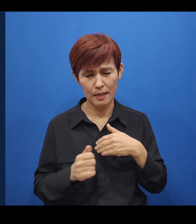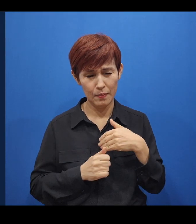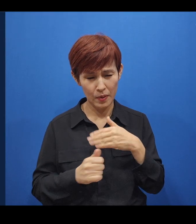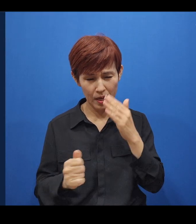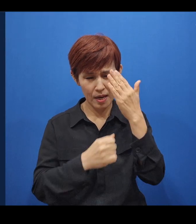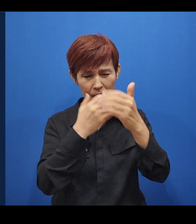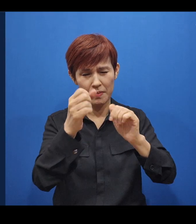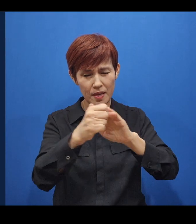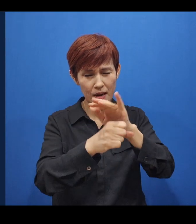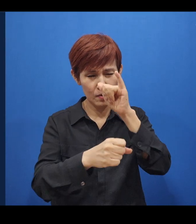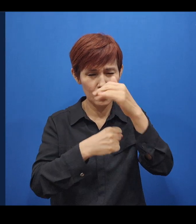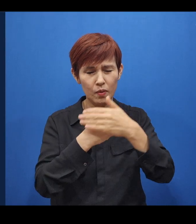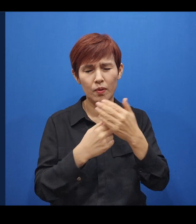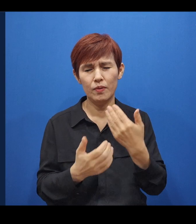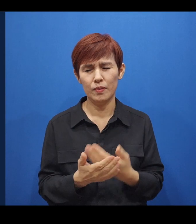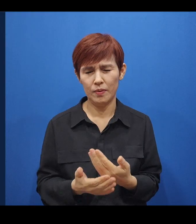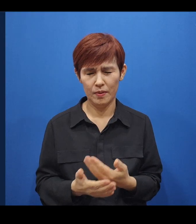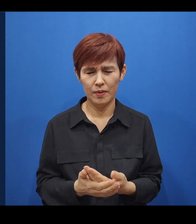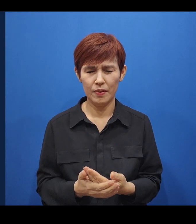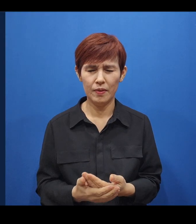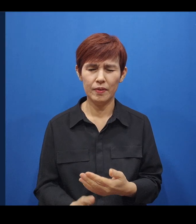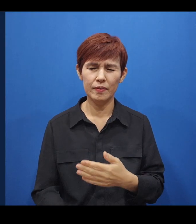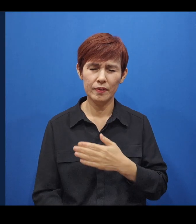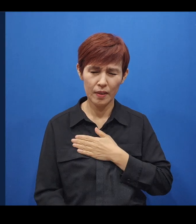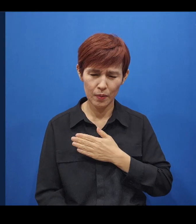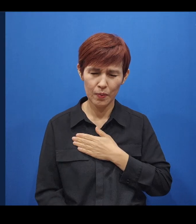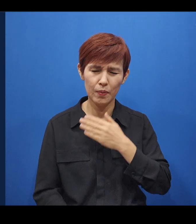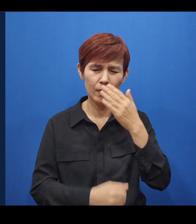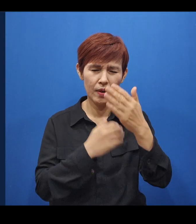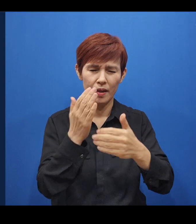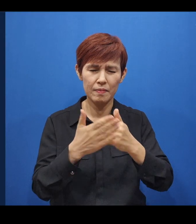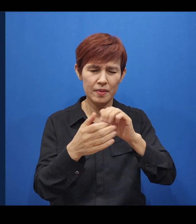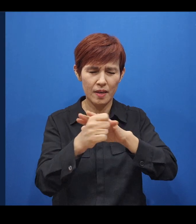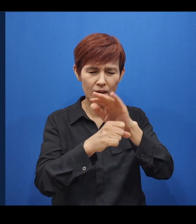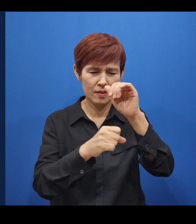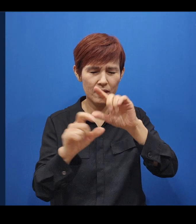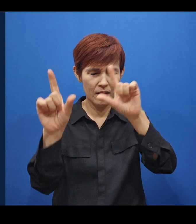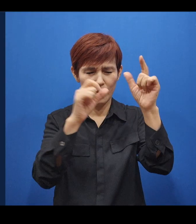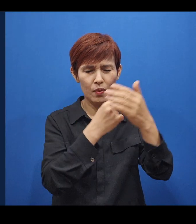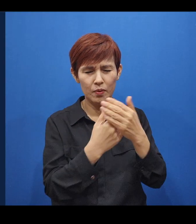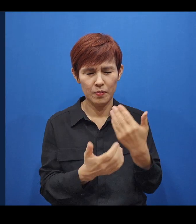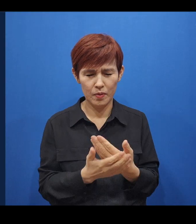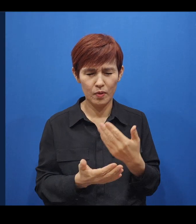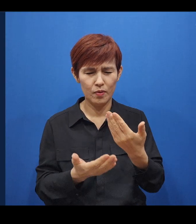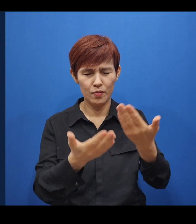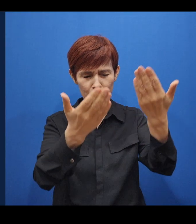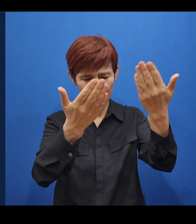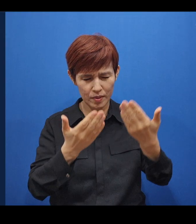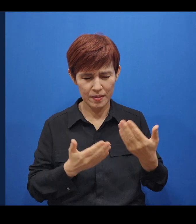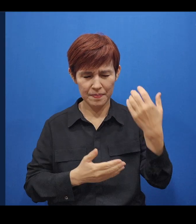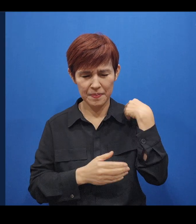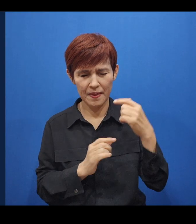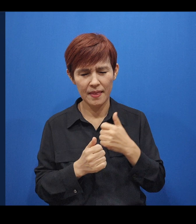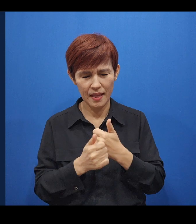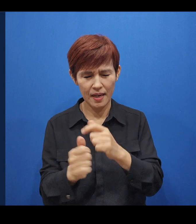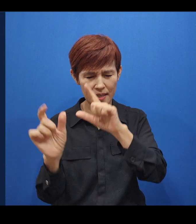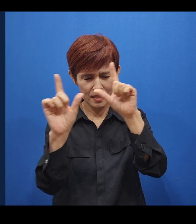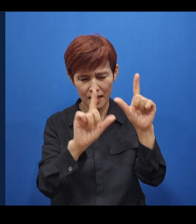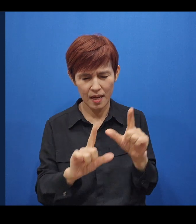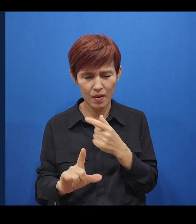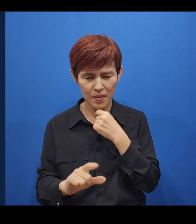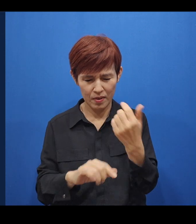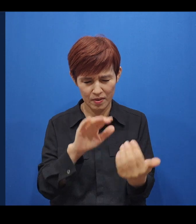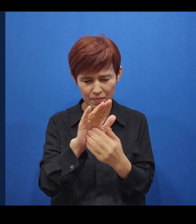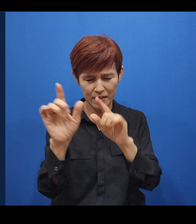하나님 사랑할 수 있게 하셨으니 나도 사랑하며 살아가게 하옵소서. 주신 소명 따라 사랑하며 이 소명 이루며